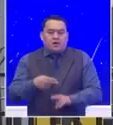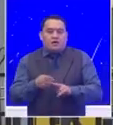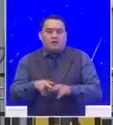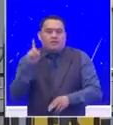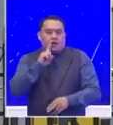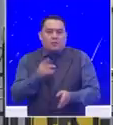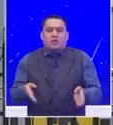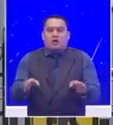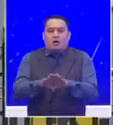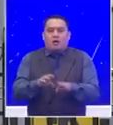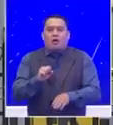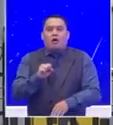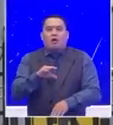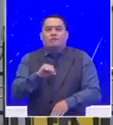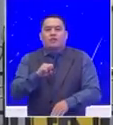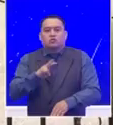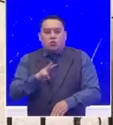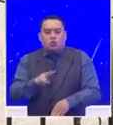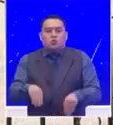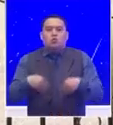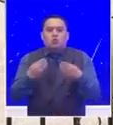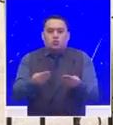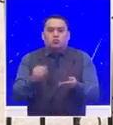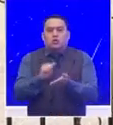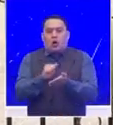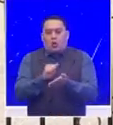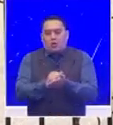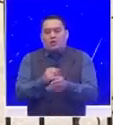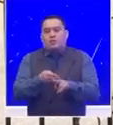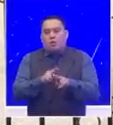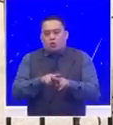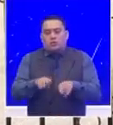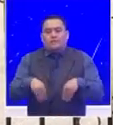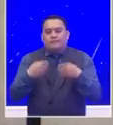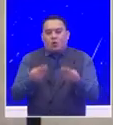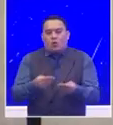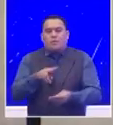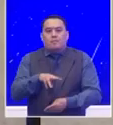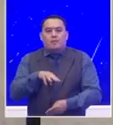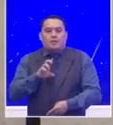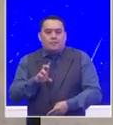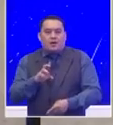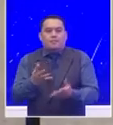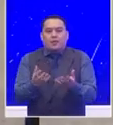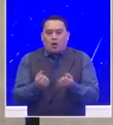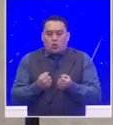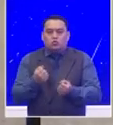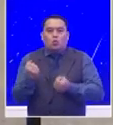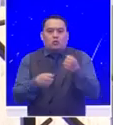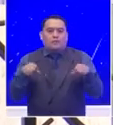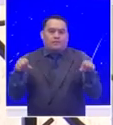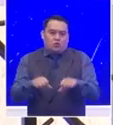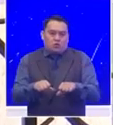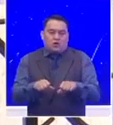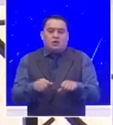временно приостановили и автоцоны. Однако выдача необходимых документов будет продолжена. Посредством мобильного приложения можно будет получить водительское